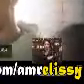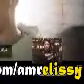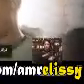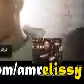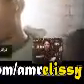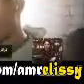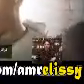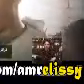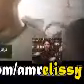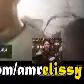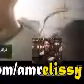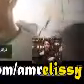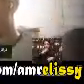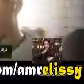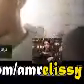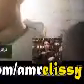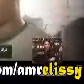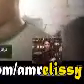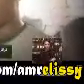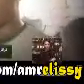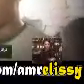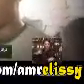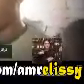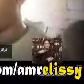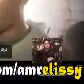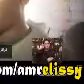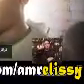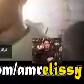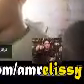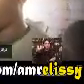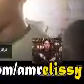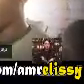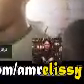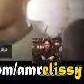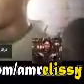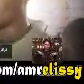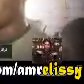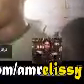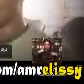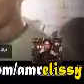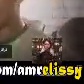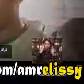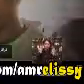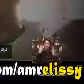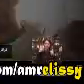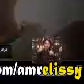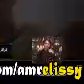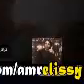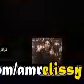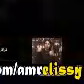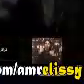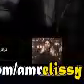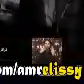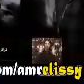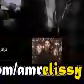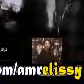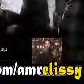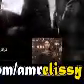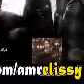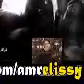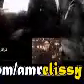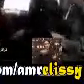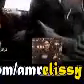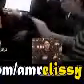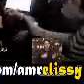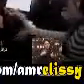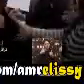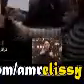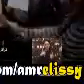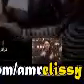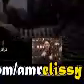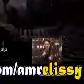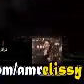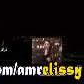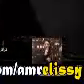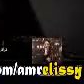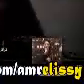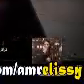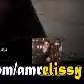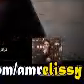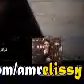أوكل بها أنا وعيالي وساعدين ساعدين جدا جدا، وربنا يبارك في الجميع والناس الطيبين. واحد من